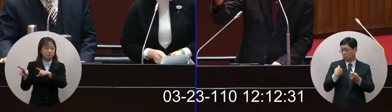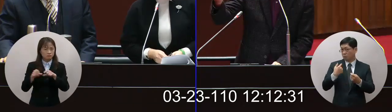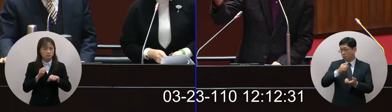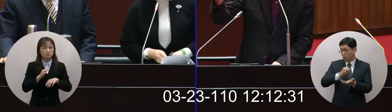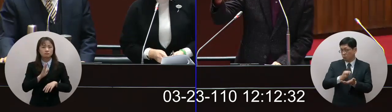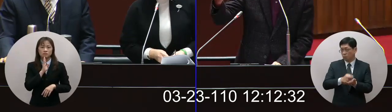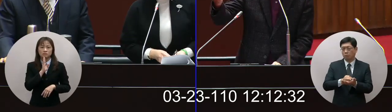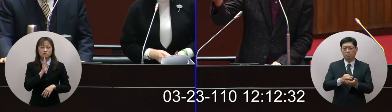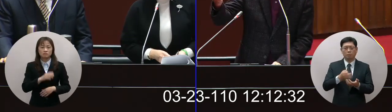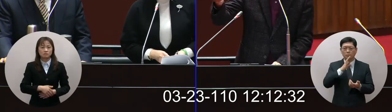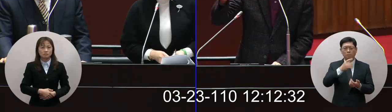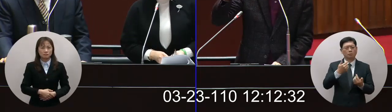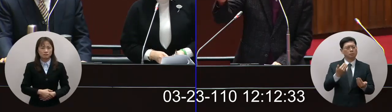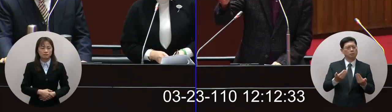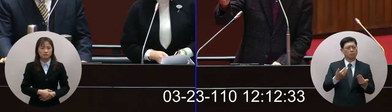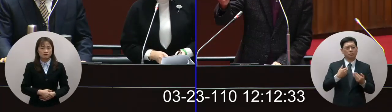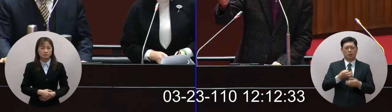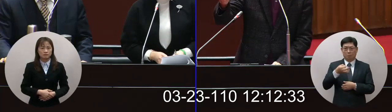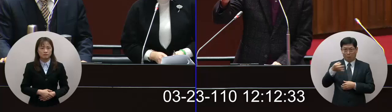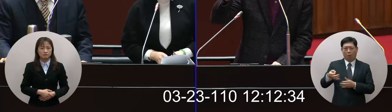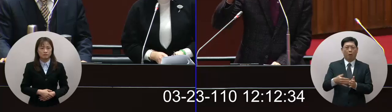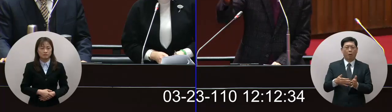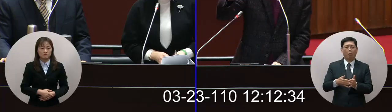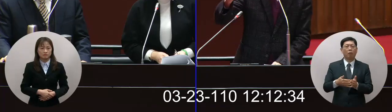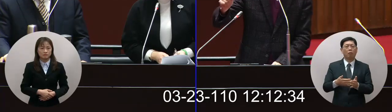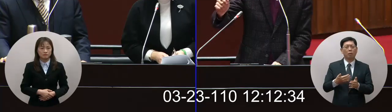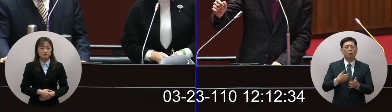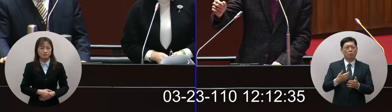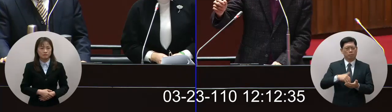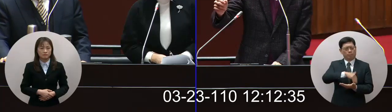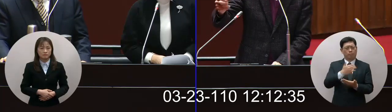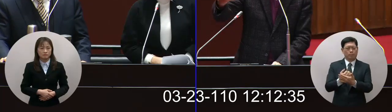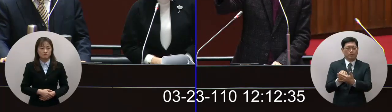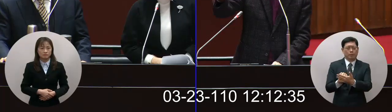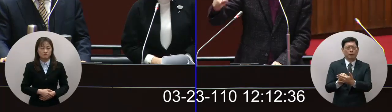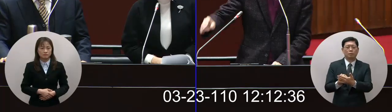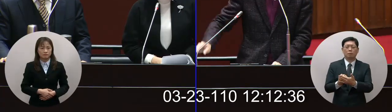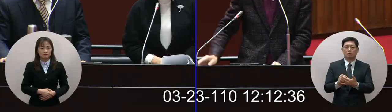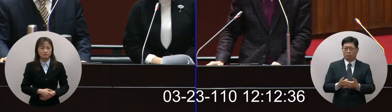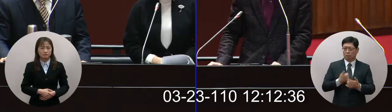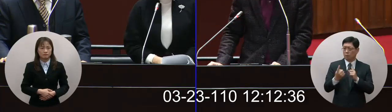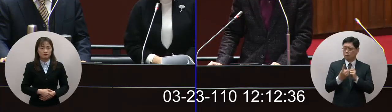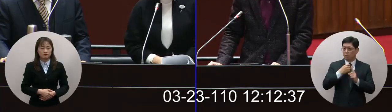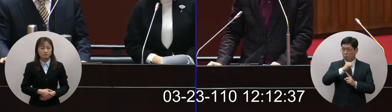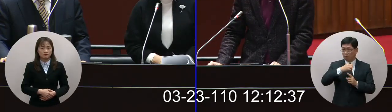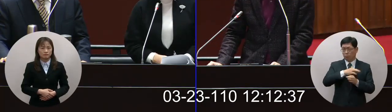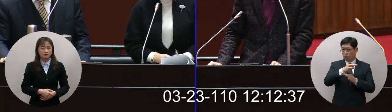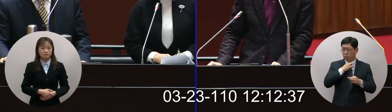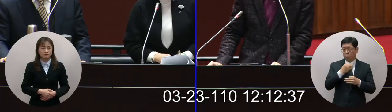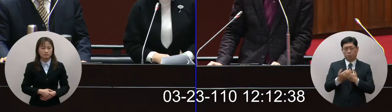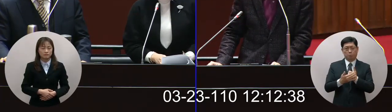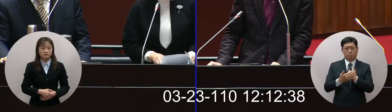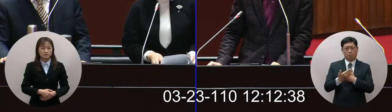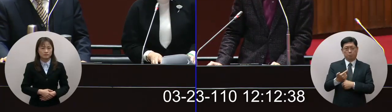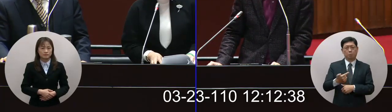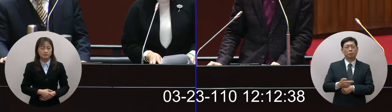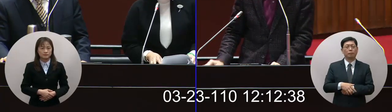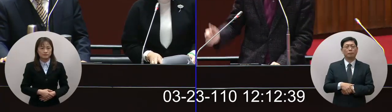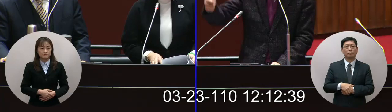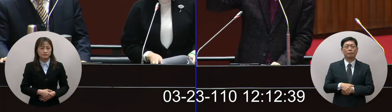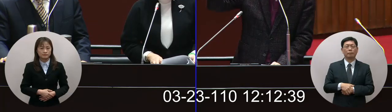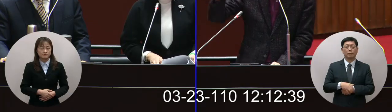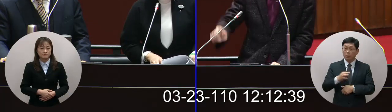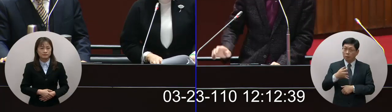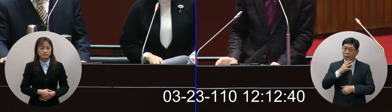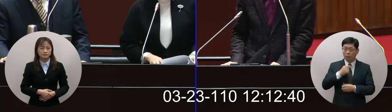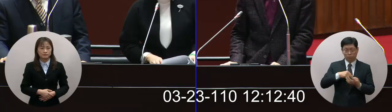最便宜的时候付油价那个时点啊，你说多买一点的话，那不是对我们台湾的经济发展很有大的帮助？因